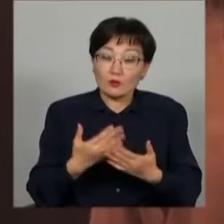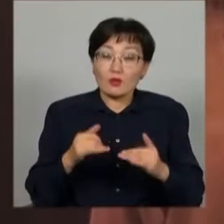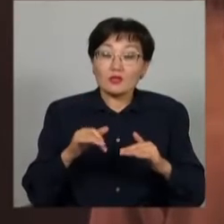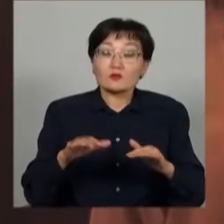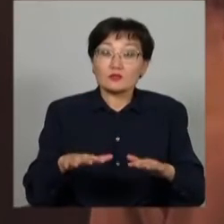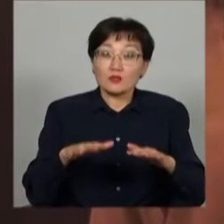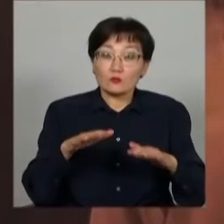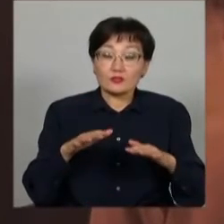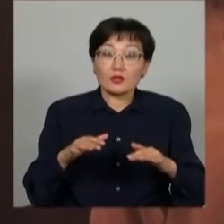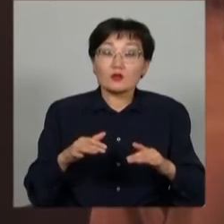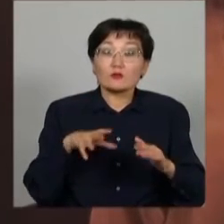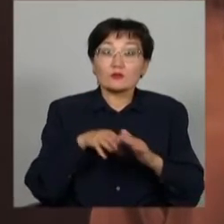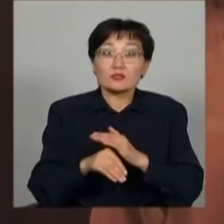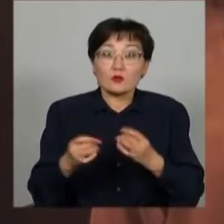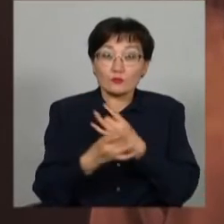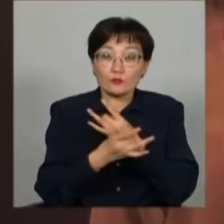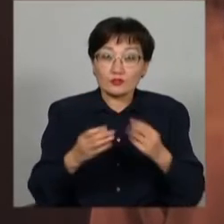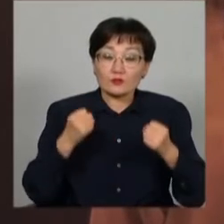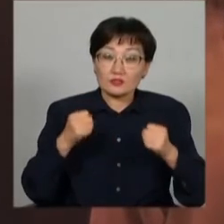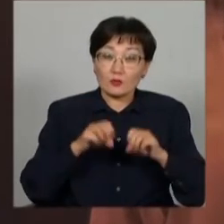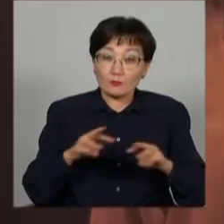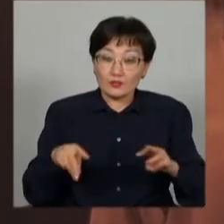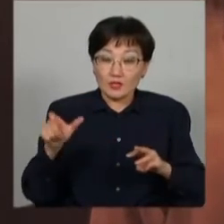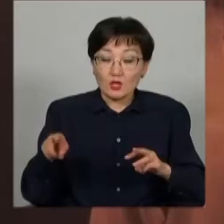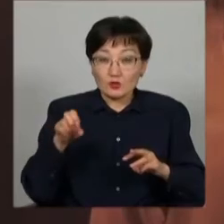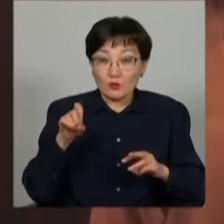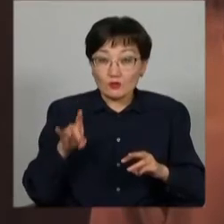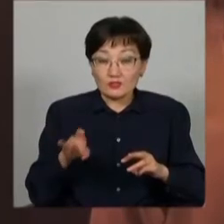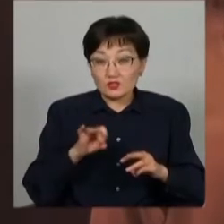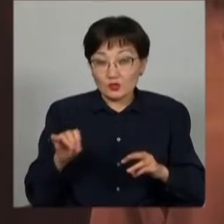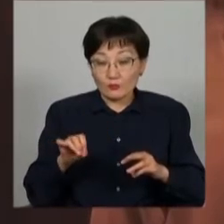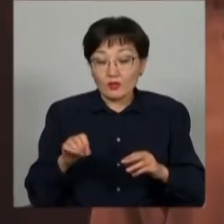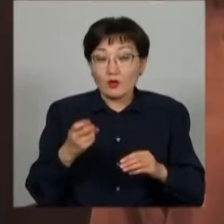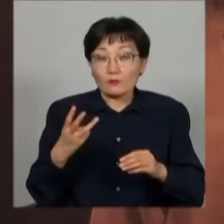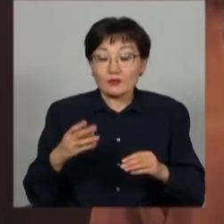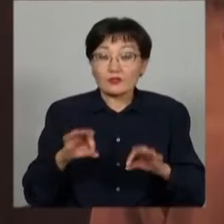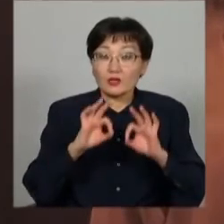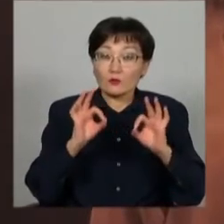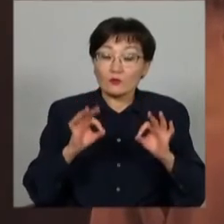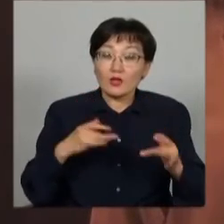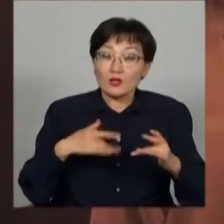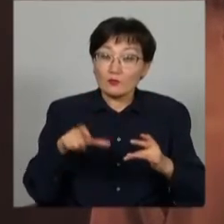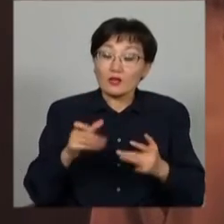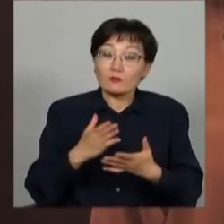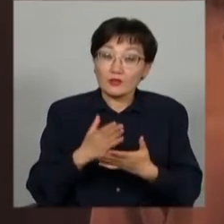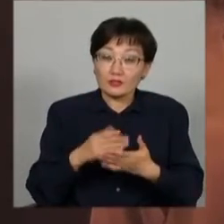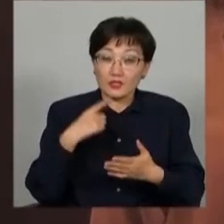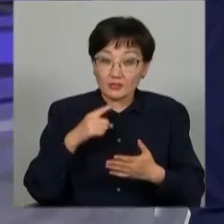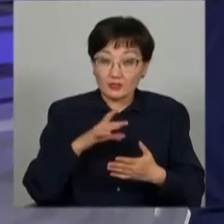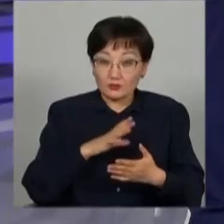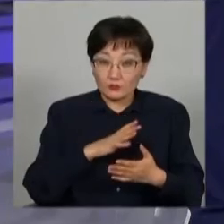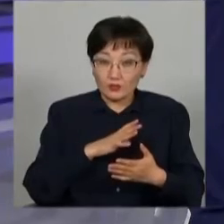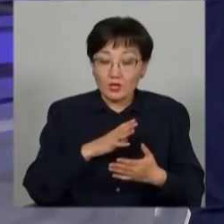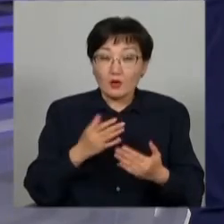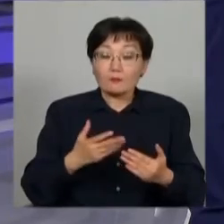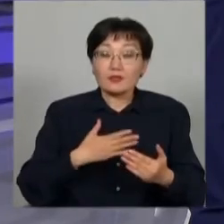залдағы көрерменнің қатарында мәдениет және спорт министрі Дәурен Абаев, сондай ақ бірқатар өнер қайраткерлері бар екенінде айта кеткенім жөн.